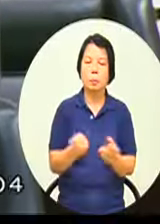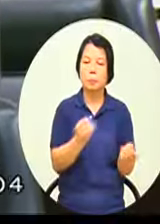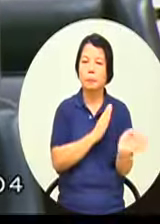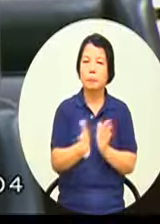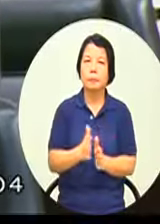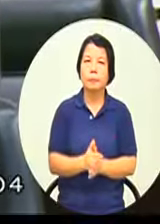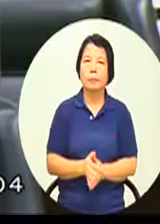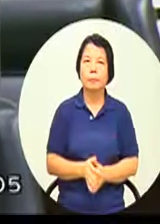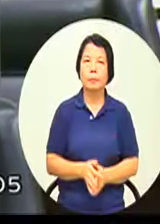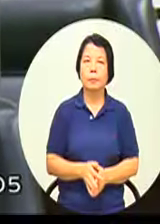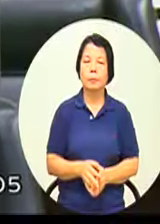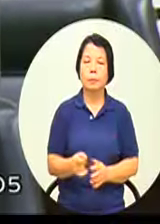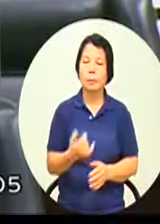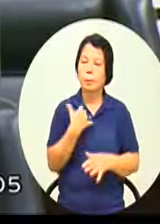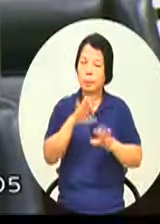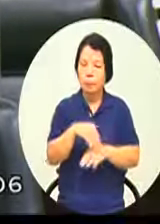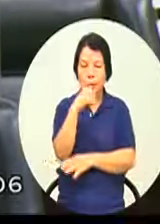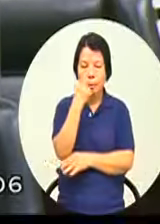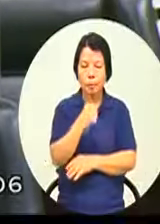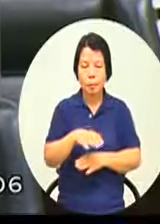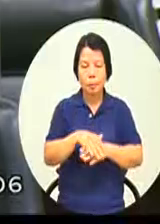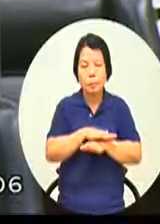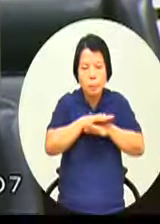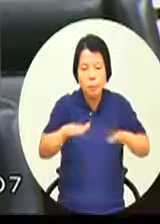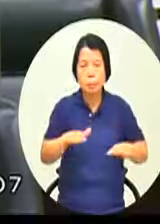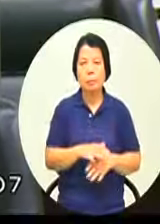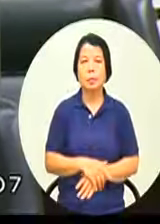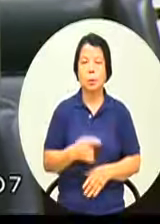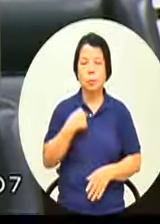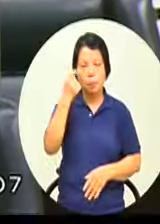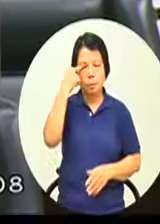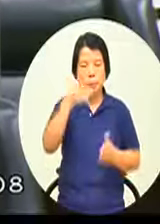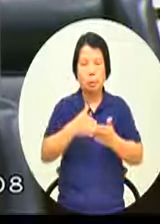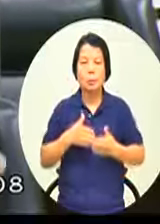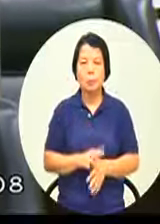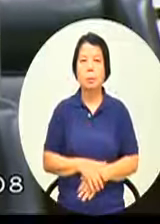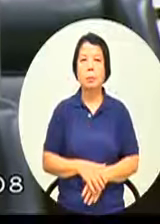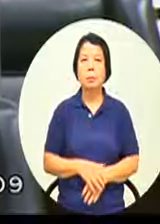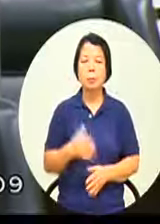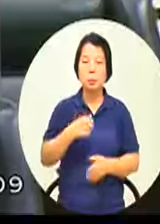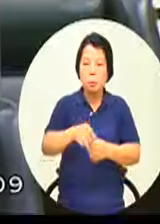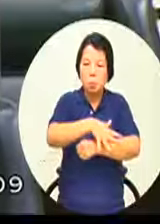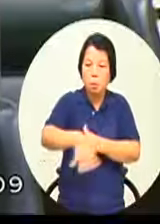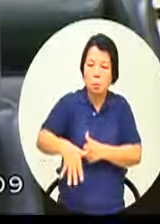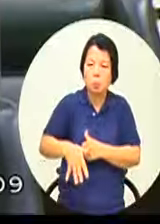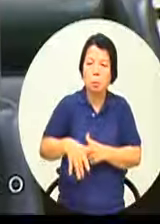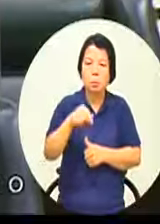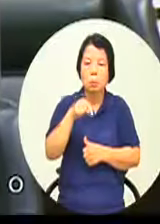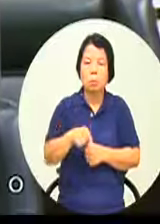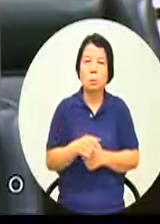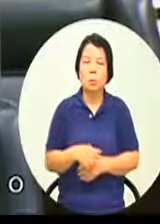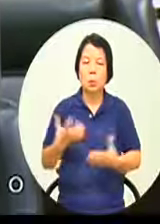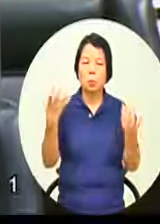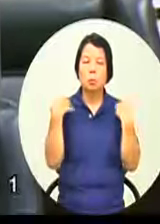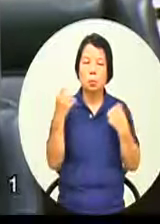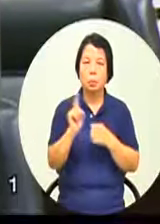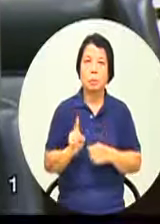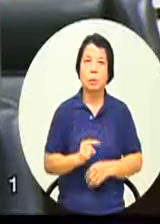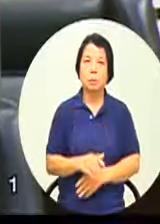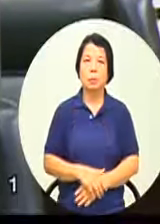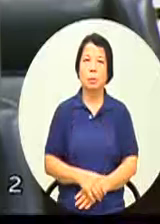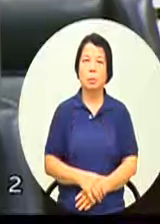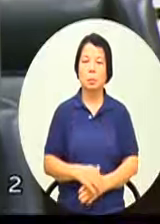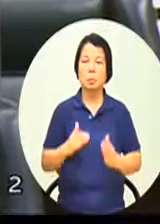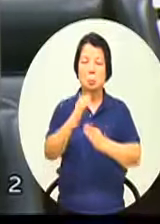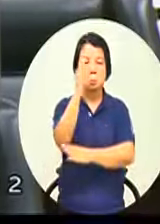好好的安居乐业？我们想要知道，到底各局处在这个当中，你们负担了一些什么样的一